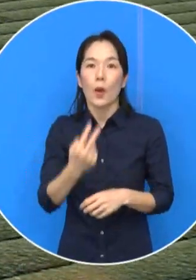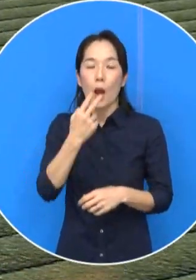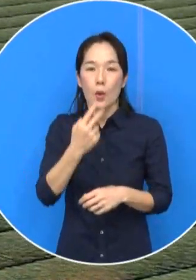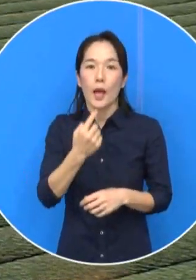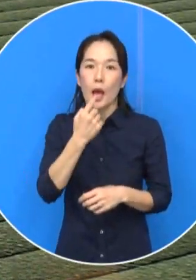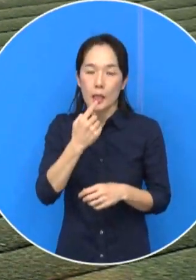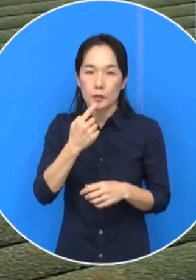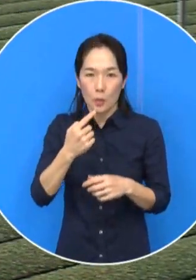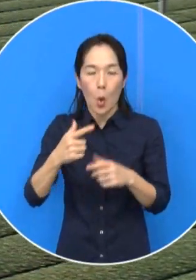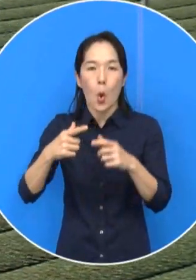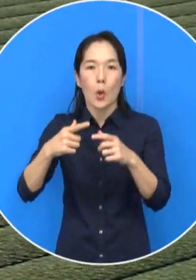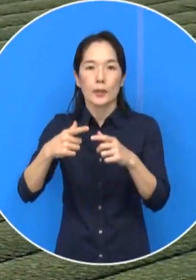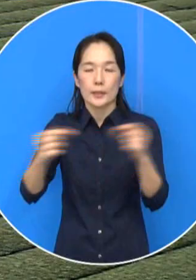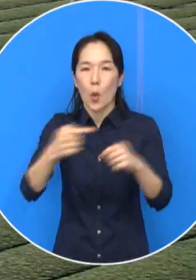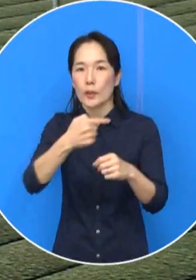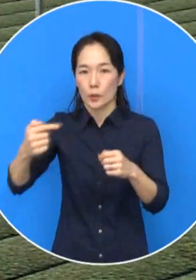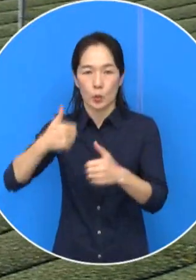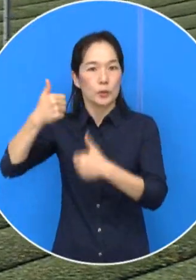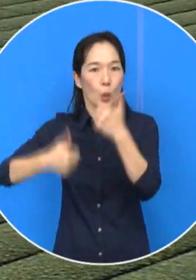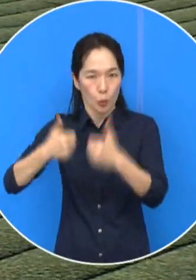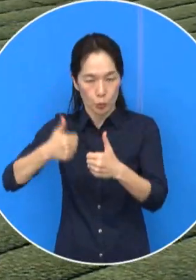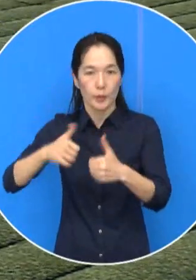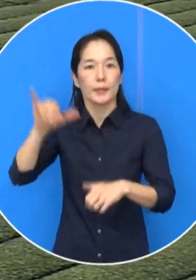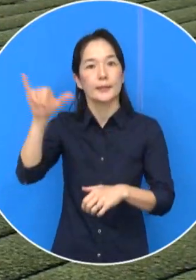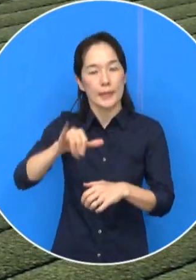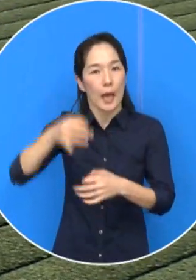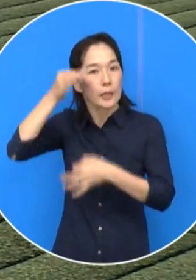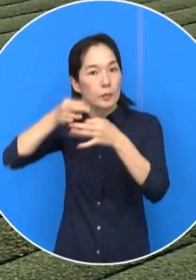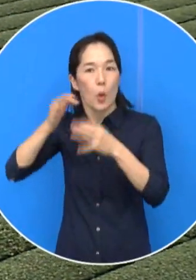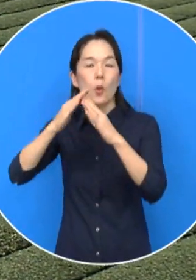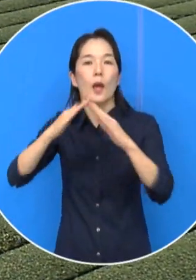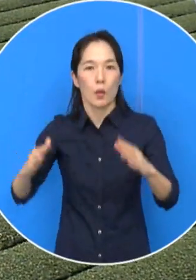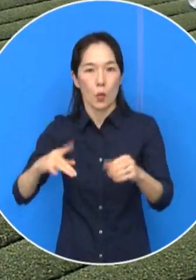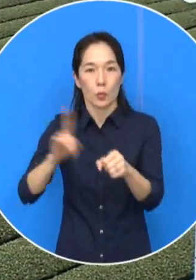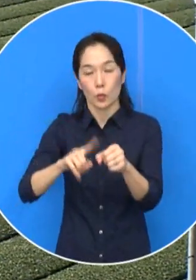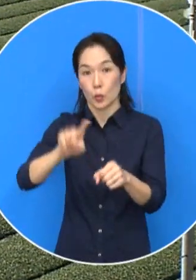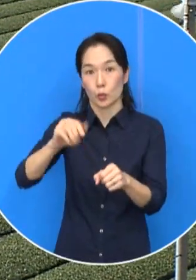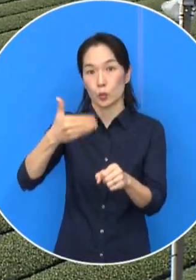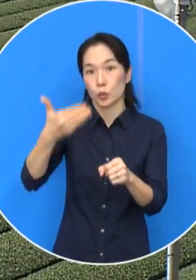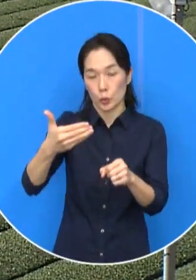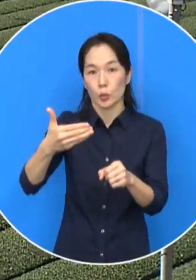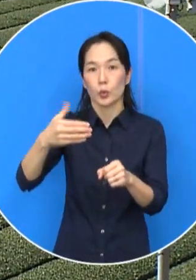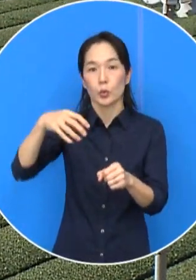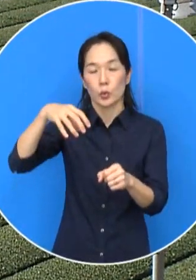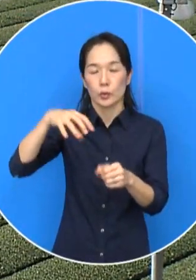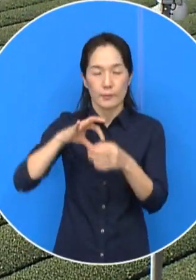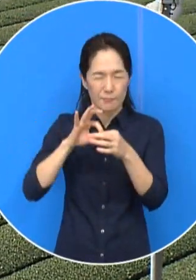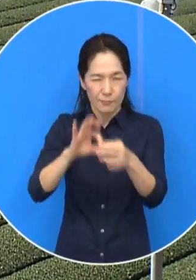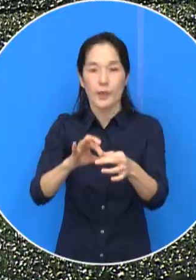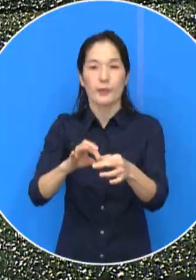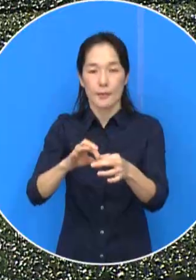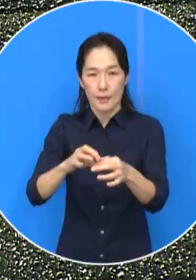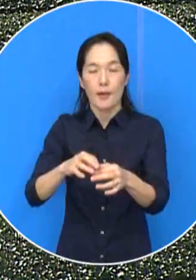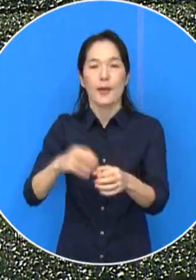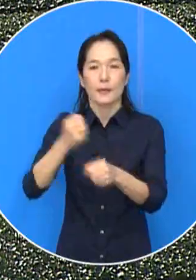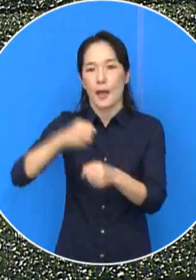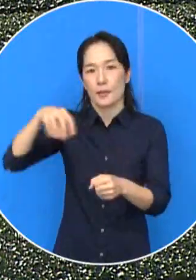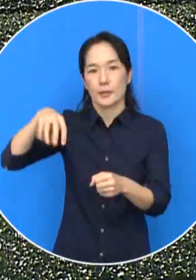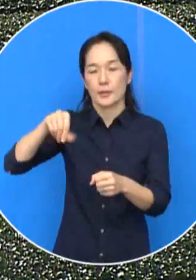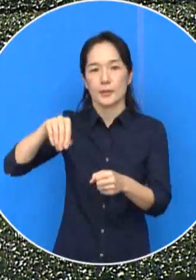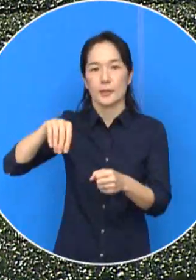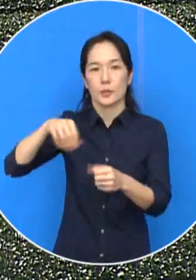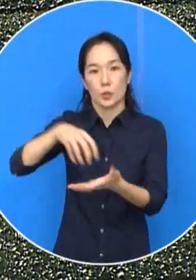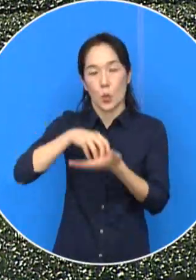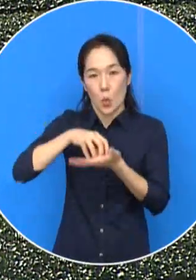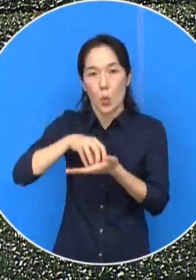などの品質日本一を競う全国茶品評会でも19年連続で産地賞を受賞するなど、品質面でも